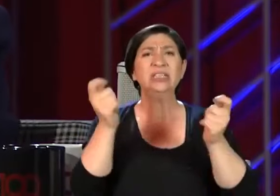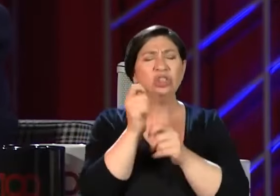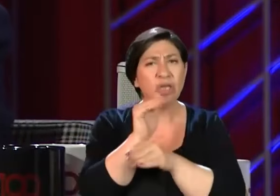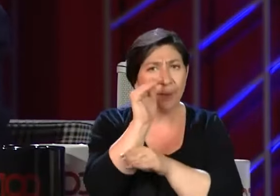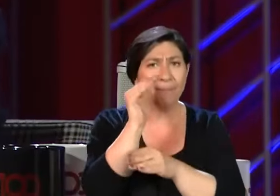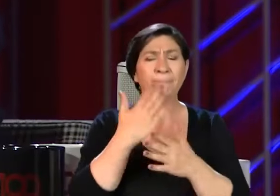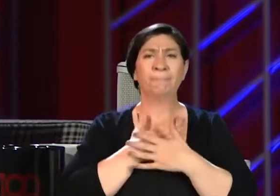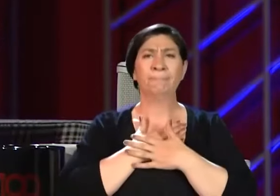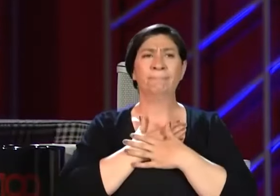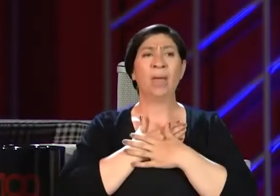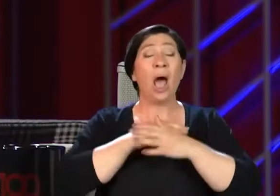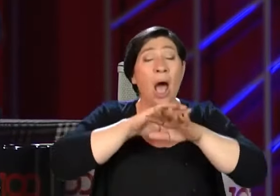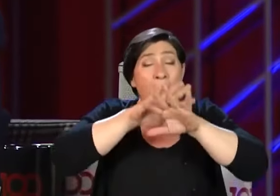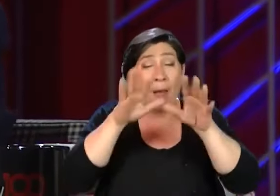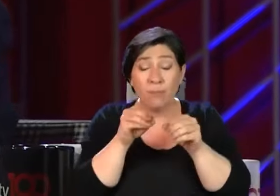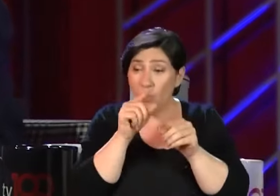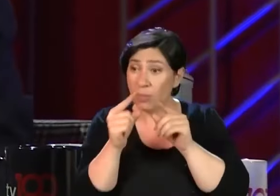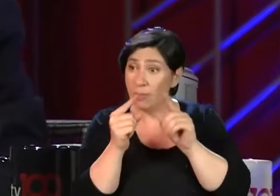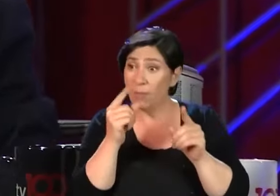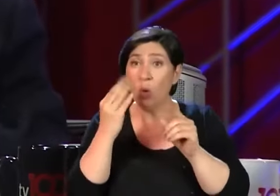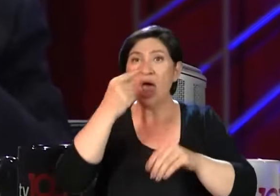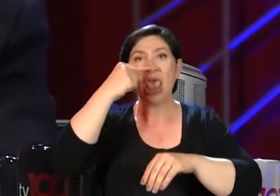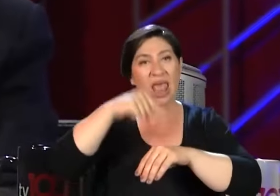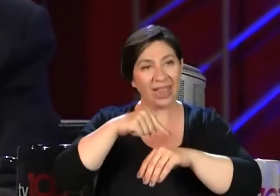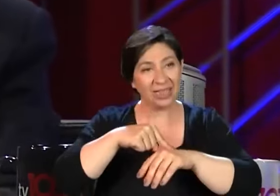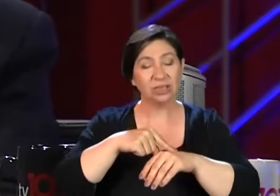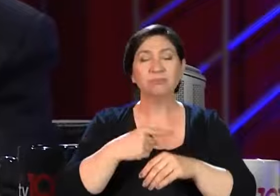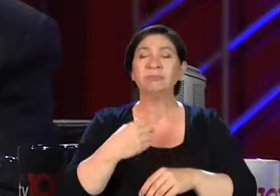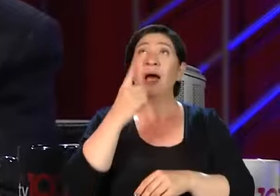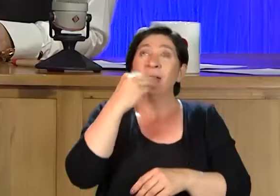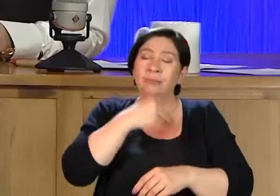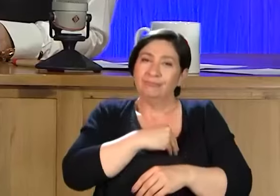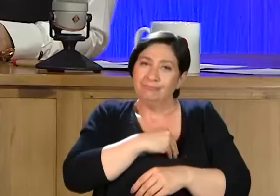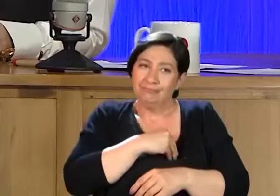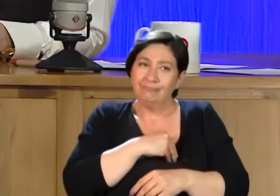yaşamım ama bütün bunlar olurken inancım, maneviyatım,